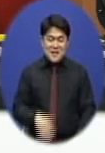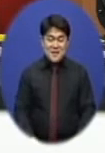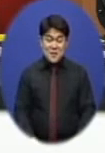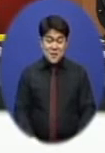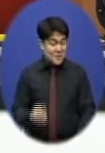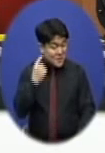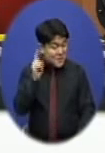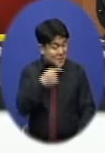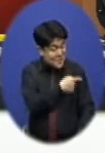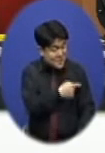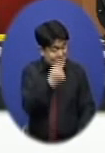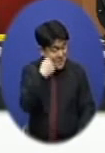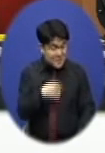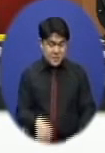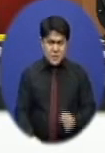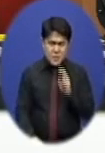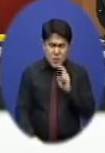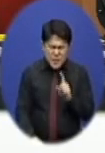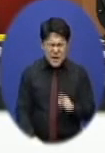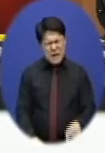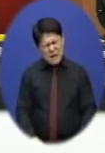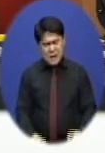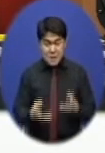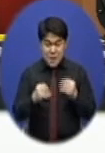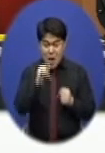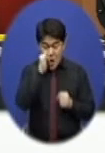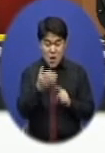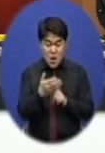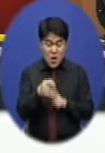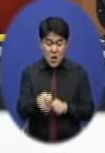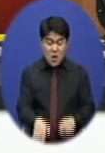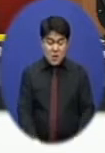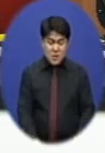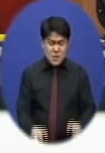네. 어떠세요 기분? 아, 노래가 네. 많이 나와요. 이렇게 많이